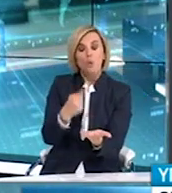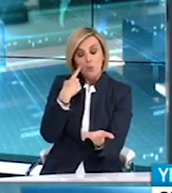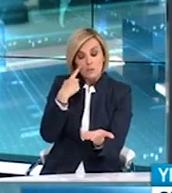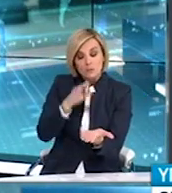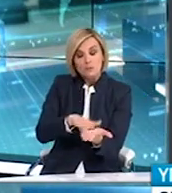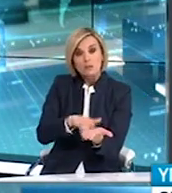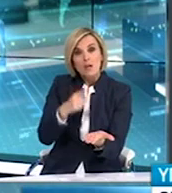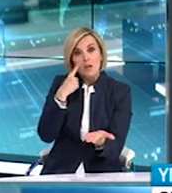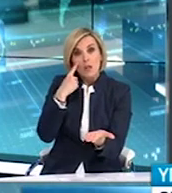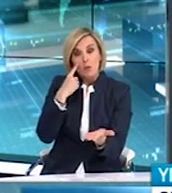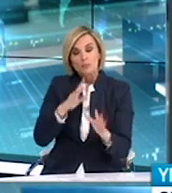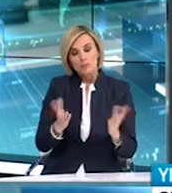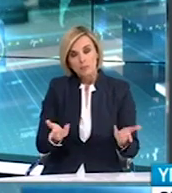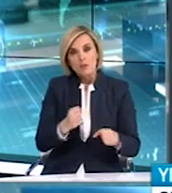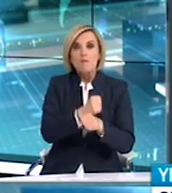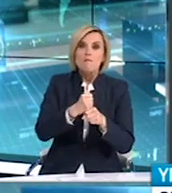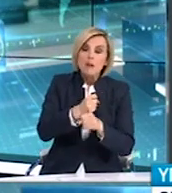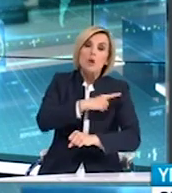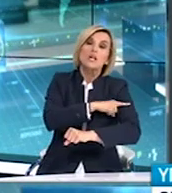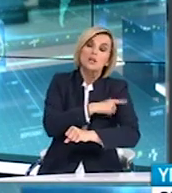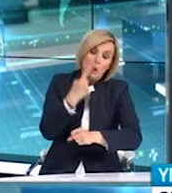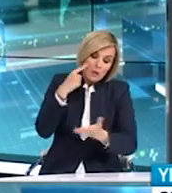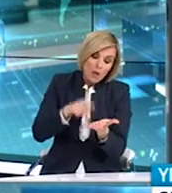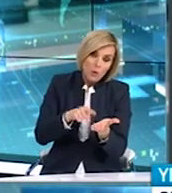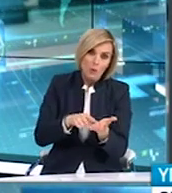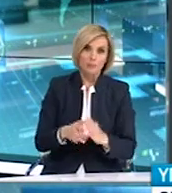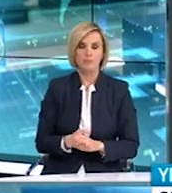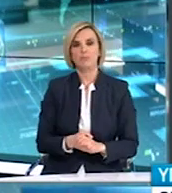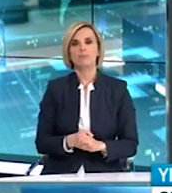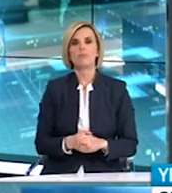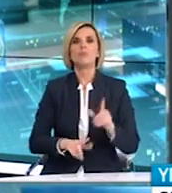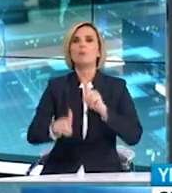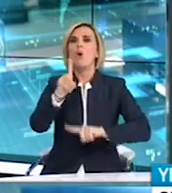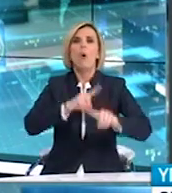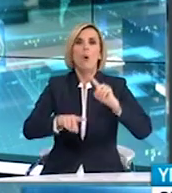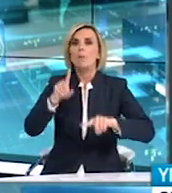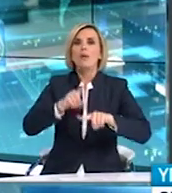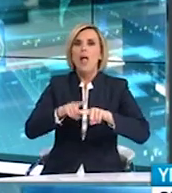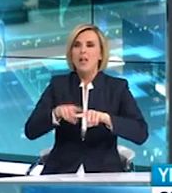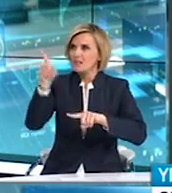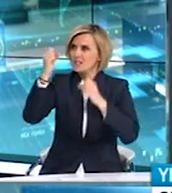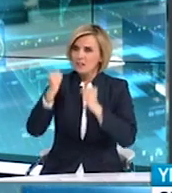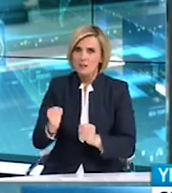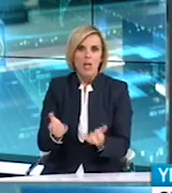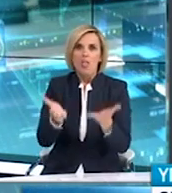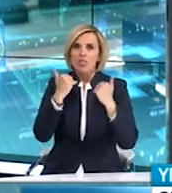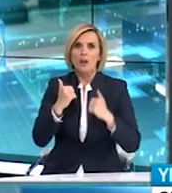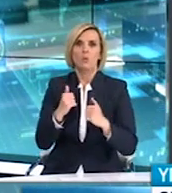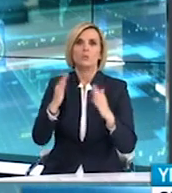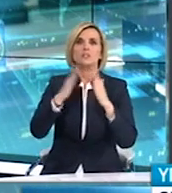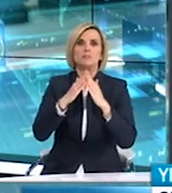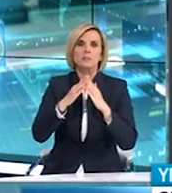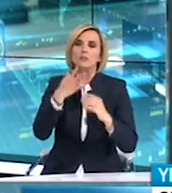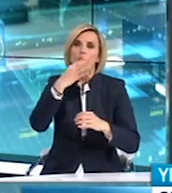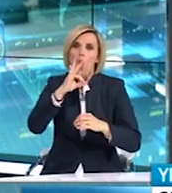μία απόδειξη συνταγογράφησης. Δεύτερον, όσοι δεν έχουν πού να μείνουν λόγω απώλειας ή λήξης της μίσθωσής τους. Στην